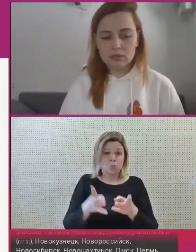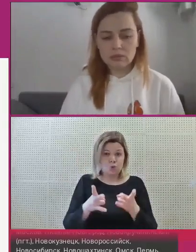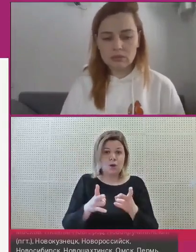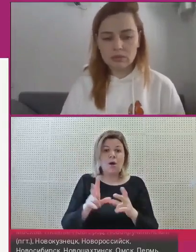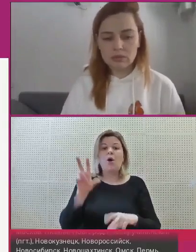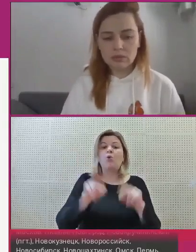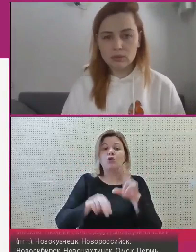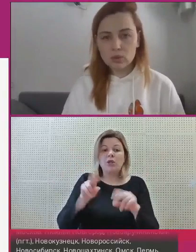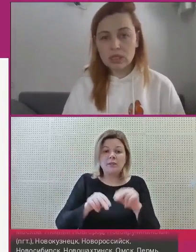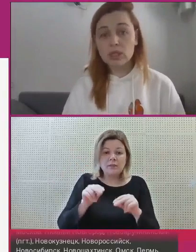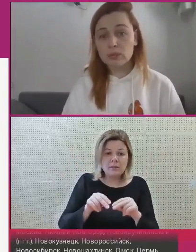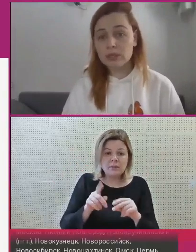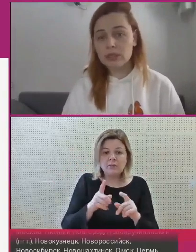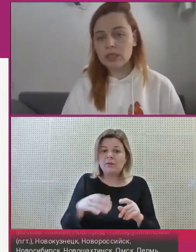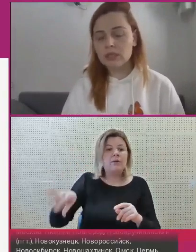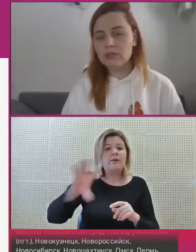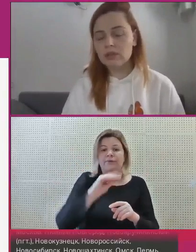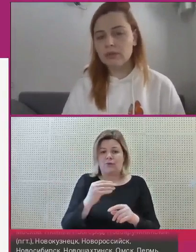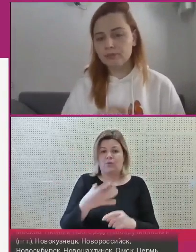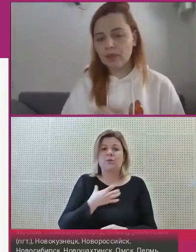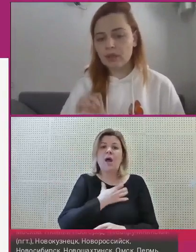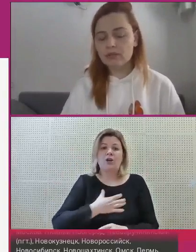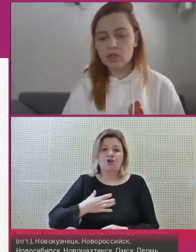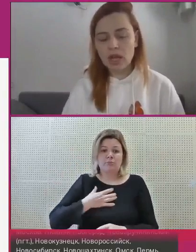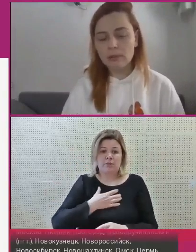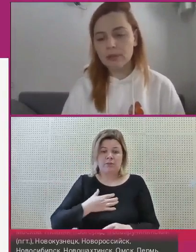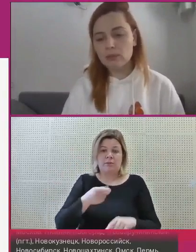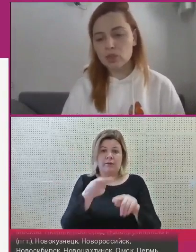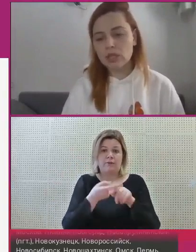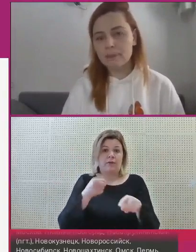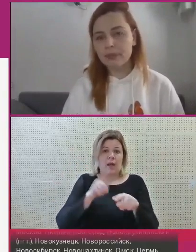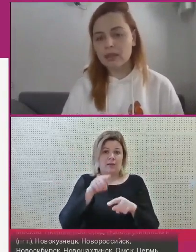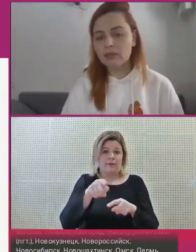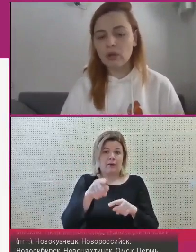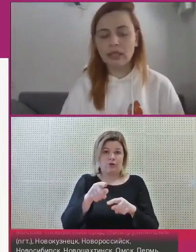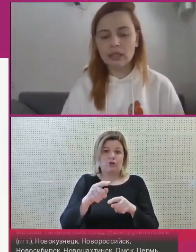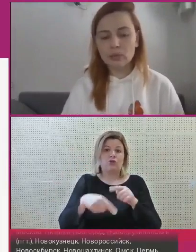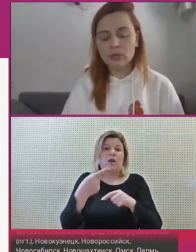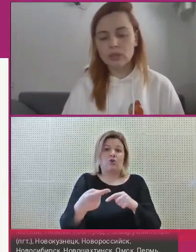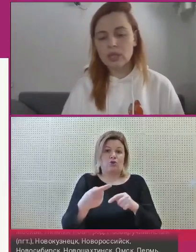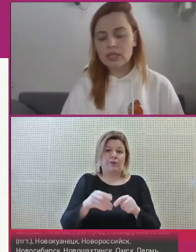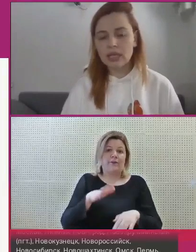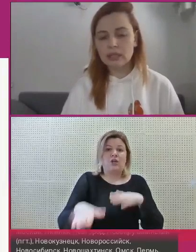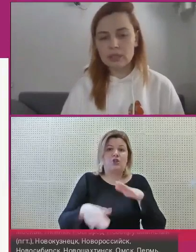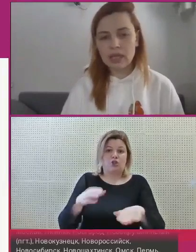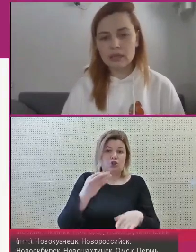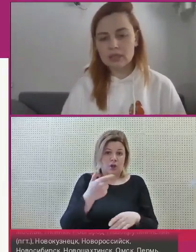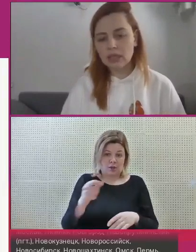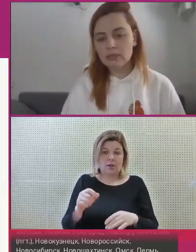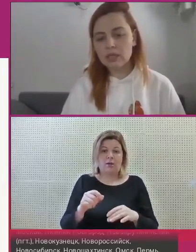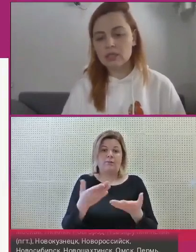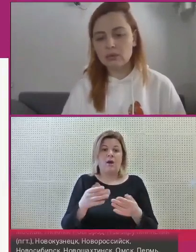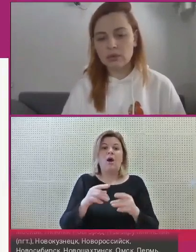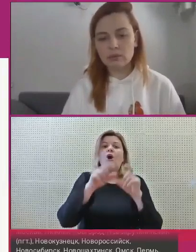учесть всю значимость этого шага, потому что от того, какие люди, с какими